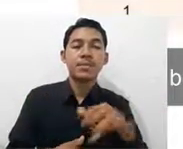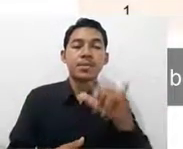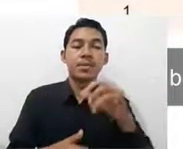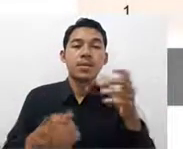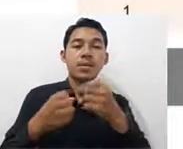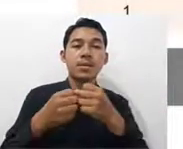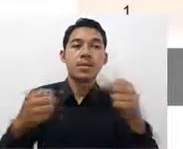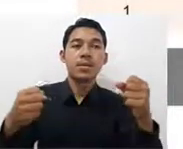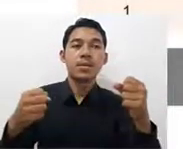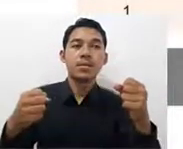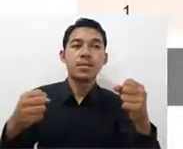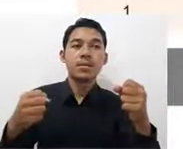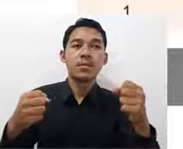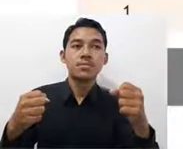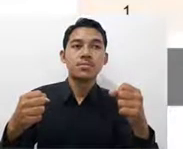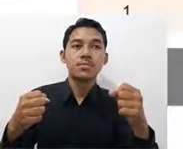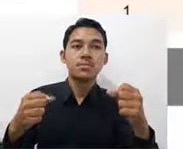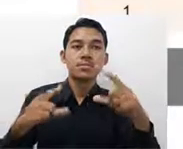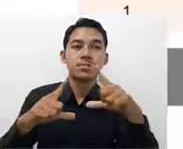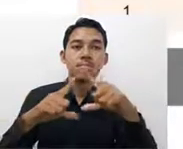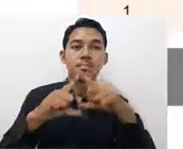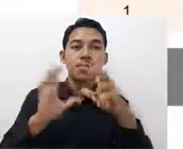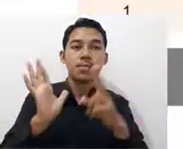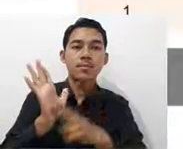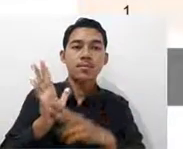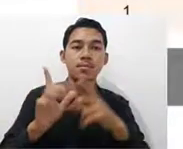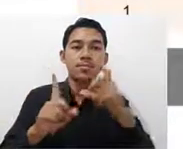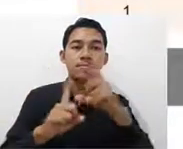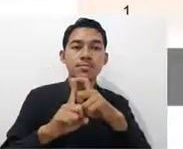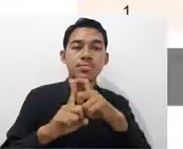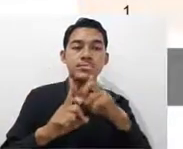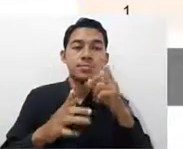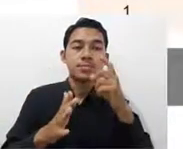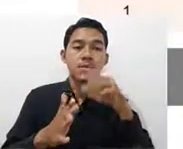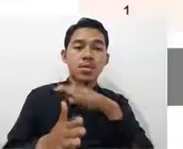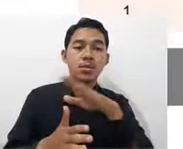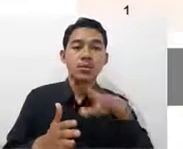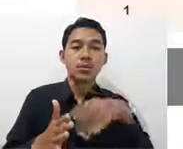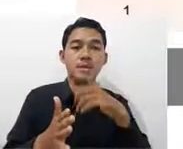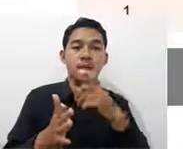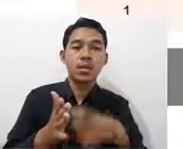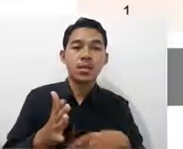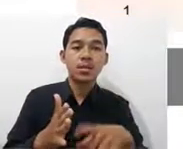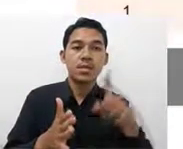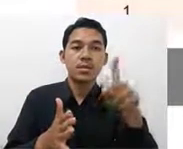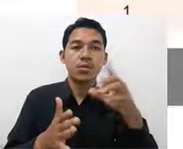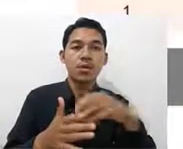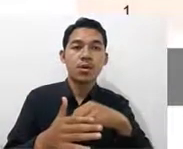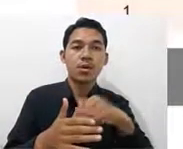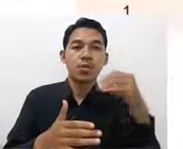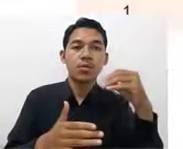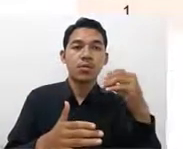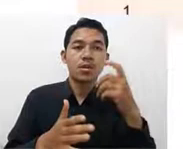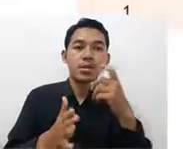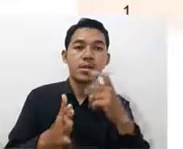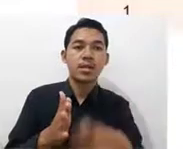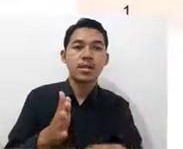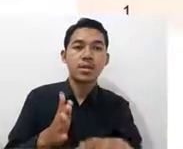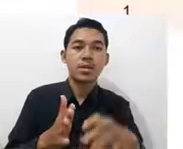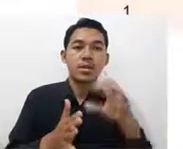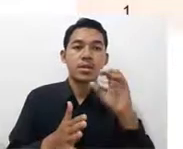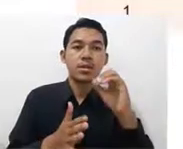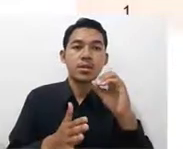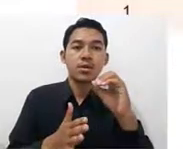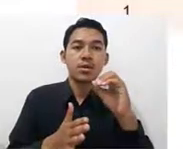gerbang AND. Jadi semua inputnya bernilai, ketika semua inputnya bernilai 1, maka outputnya bernilai 0. Nah,